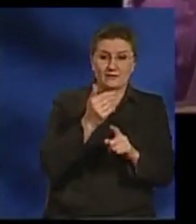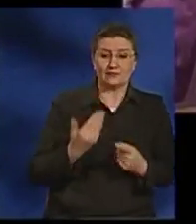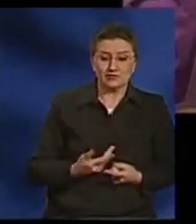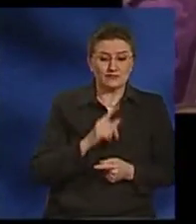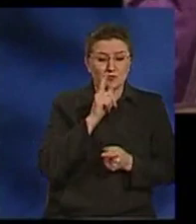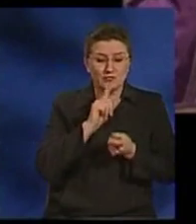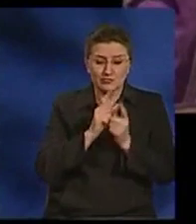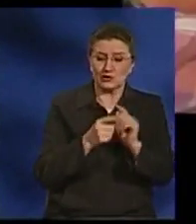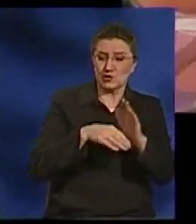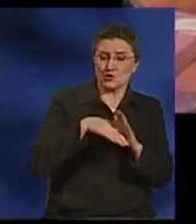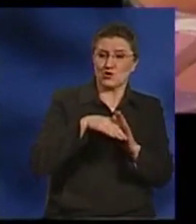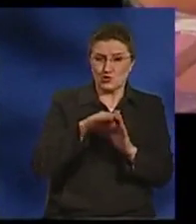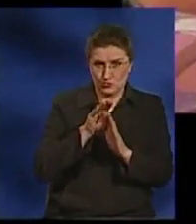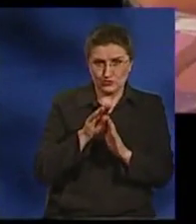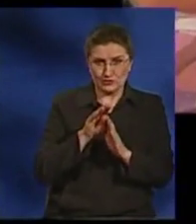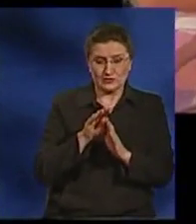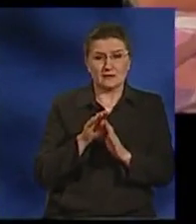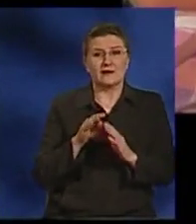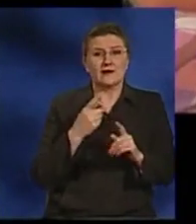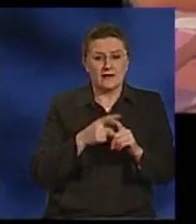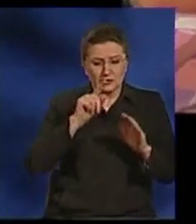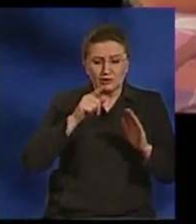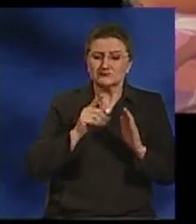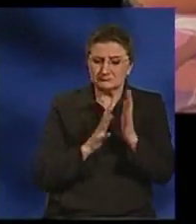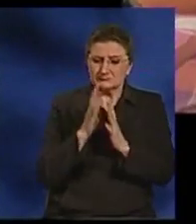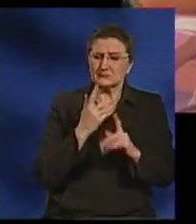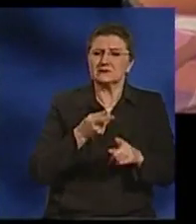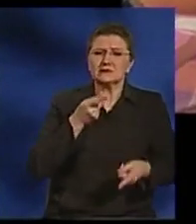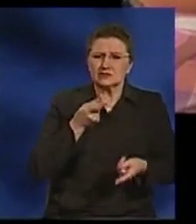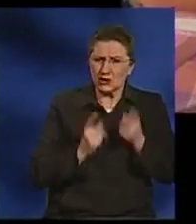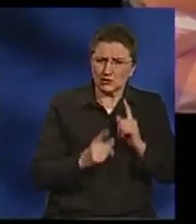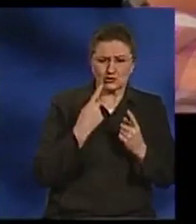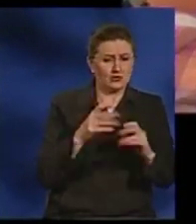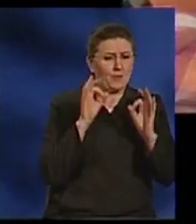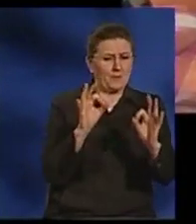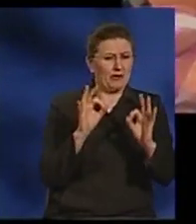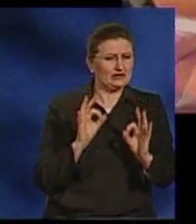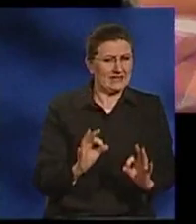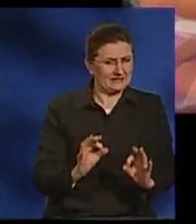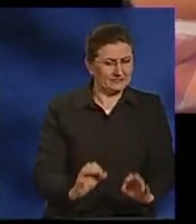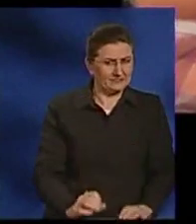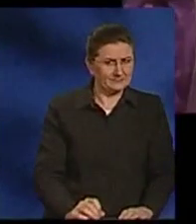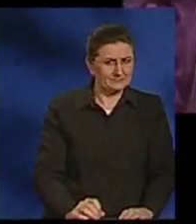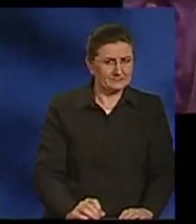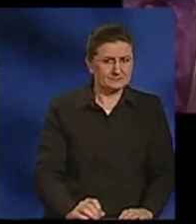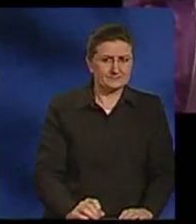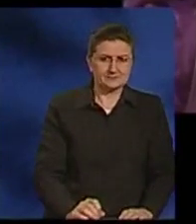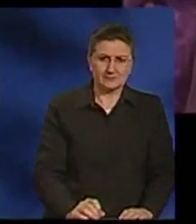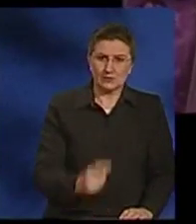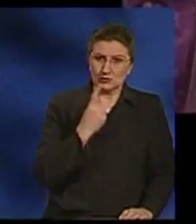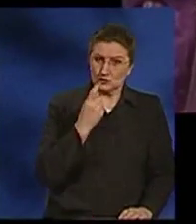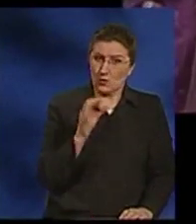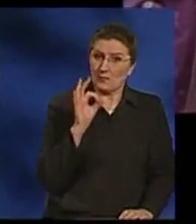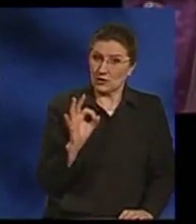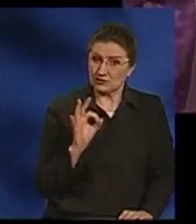время будет идти к лучшему. И к тому же этот корень натуральный. На сто процентов. А, на сто